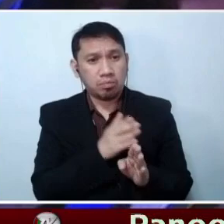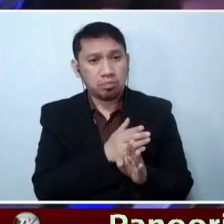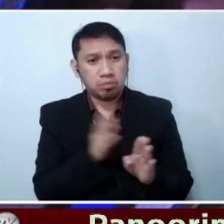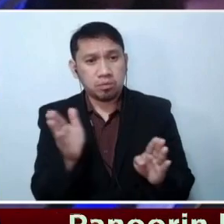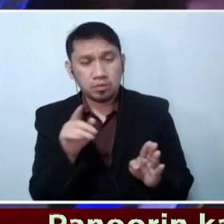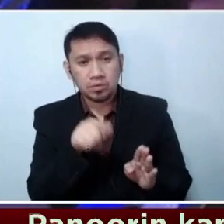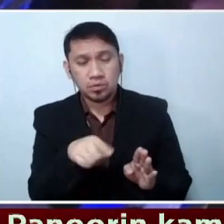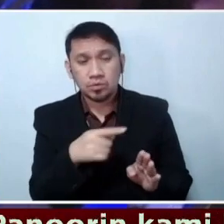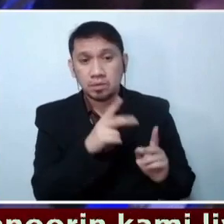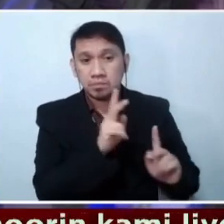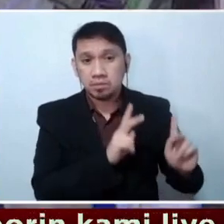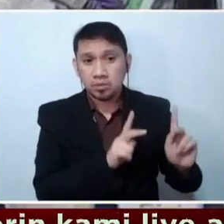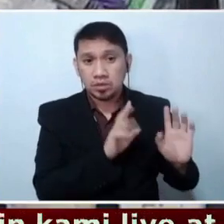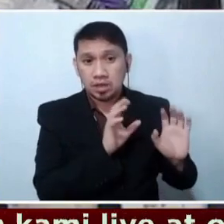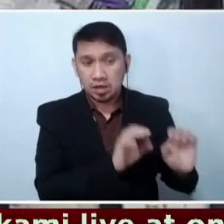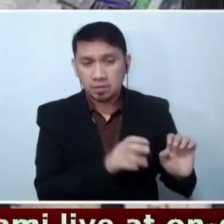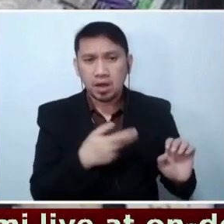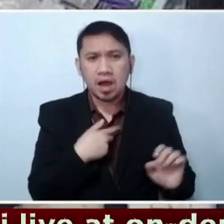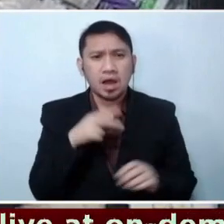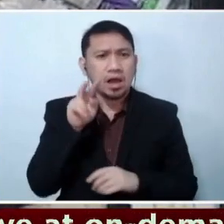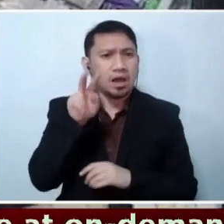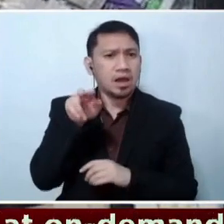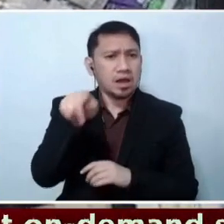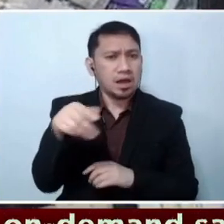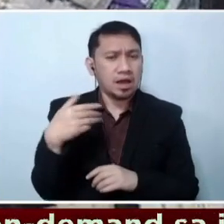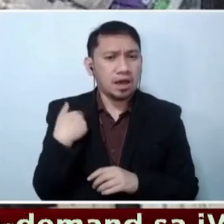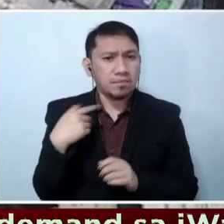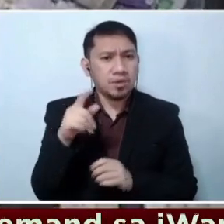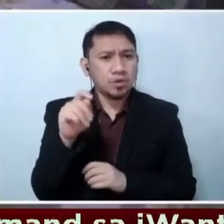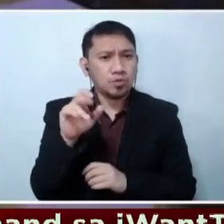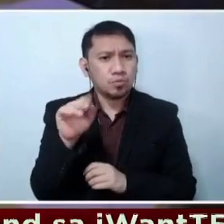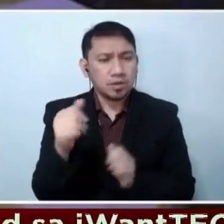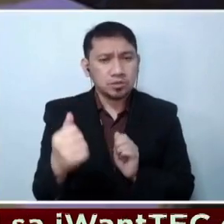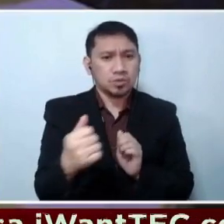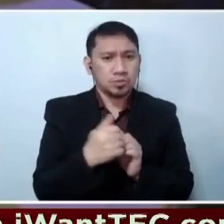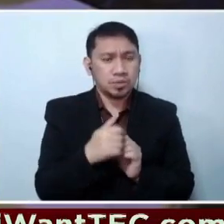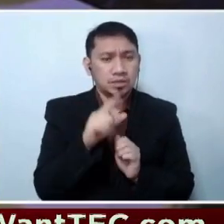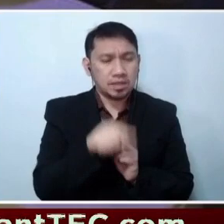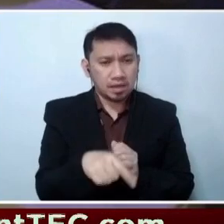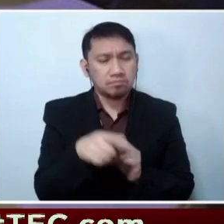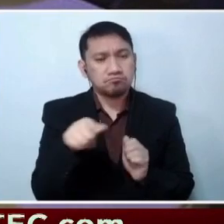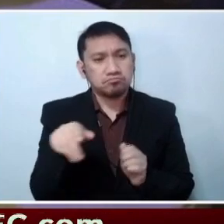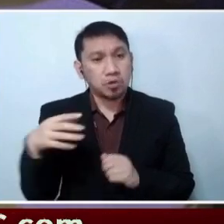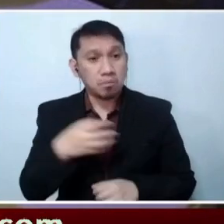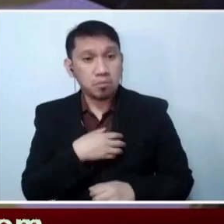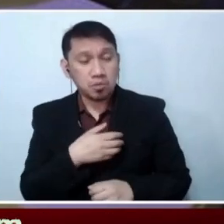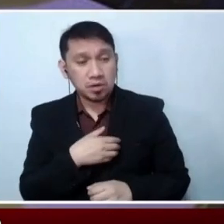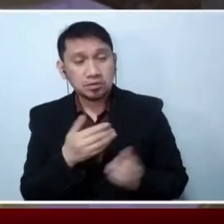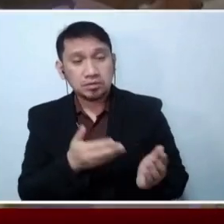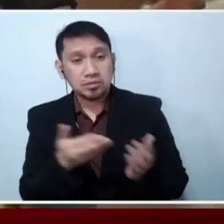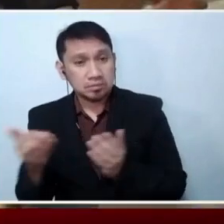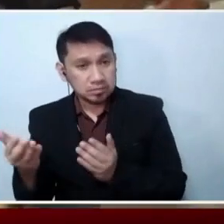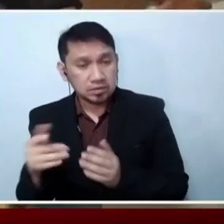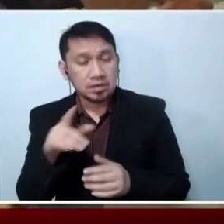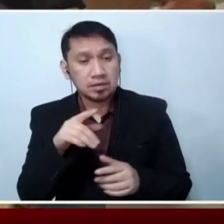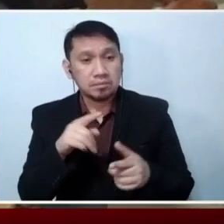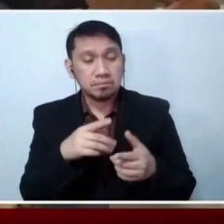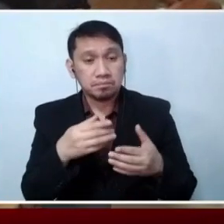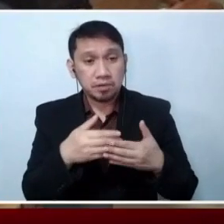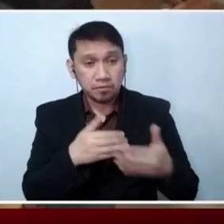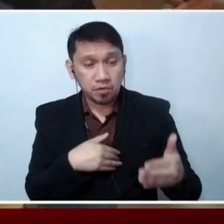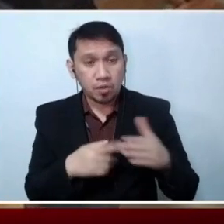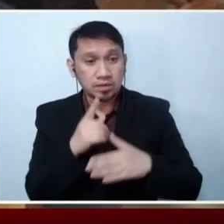mga naaresto na naabutan pa ng mga otoridad si Tupas at dinala ng mga pulis bago bigla na lamang nawala sa